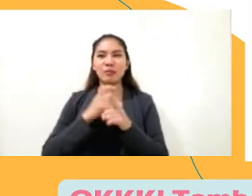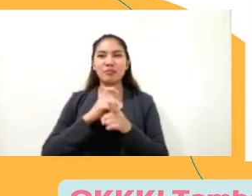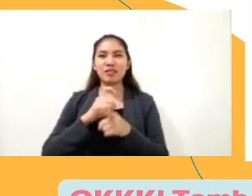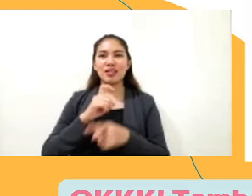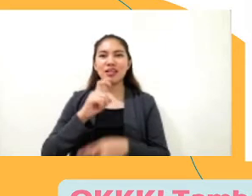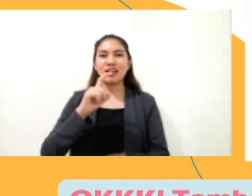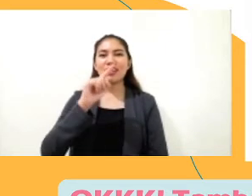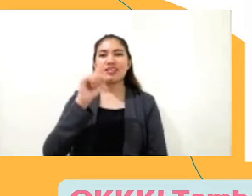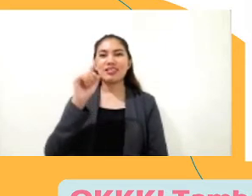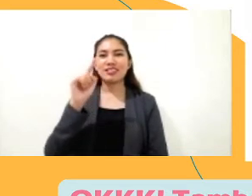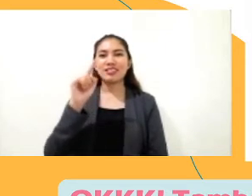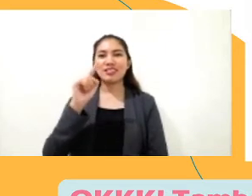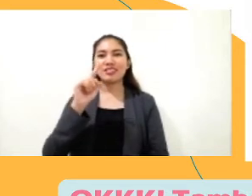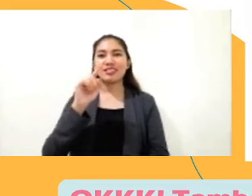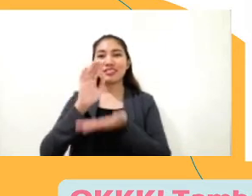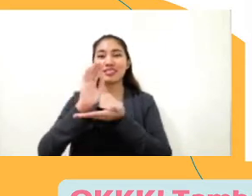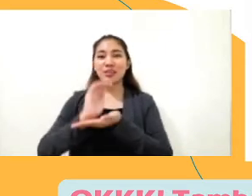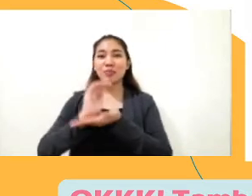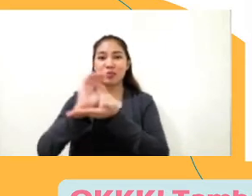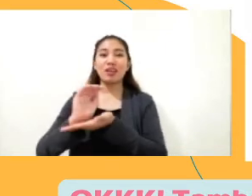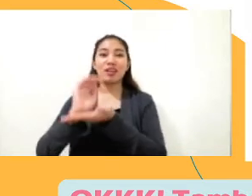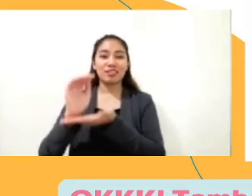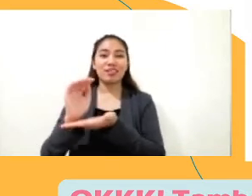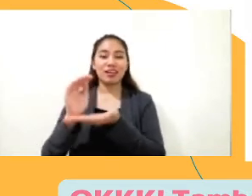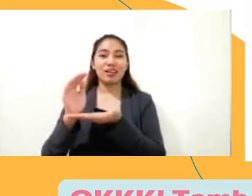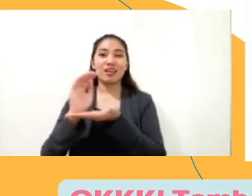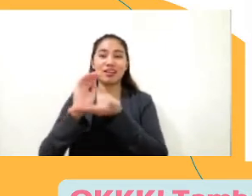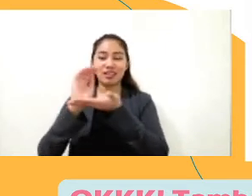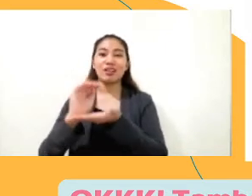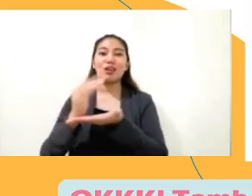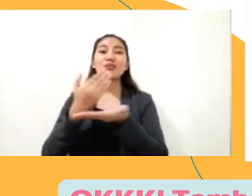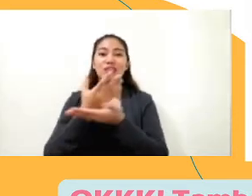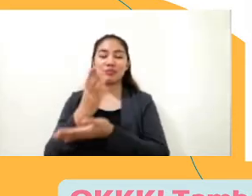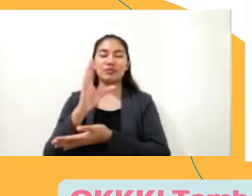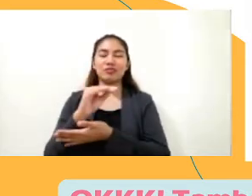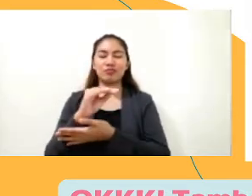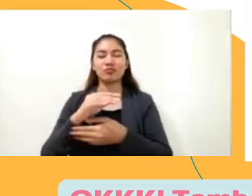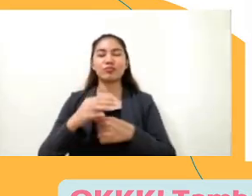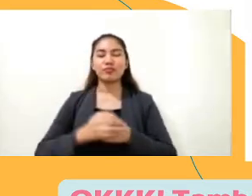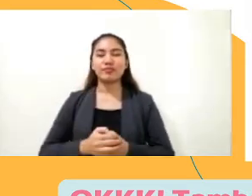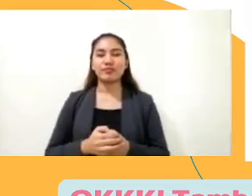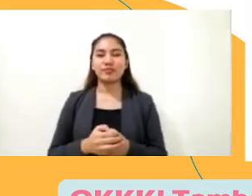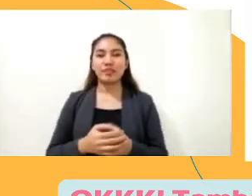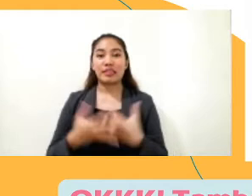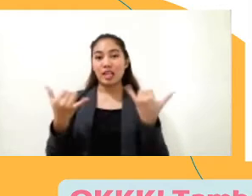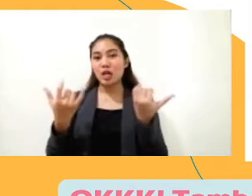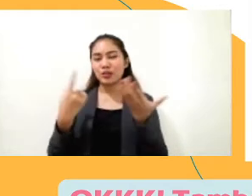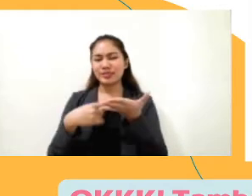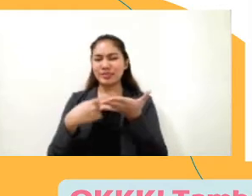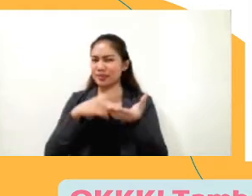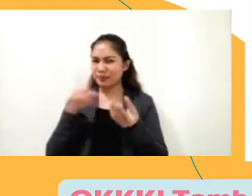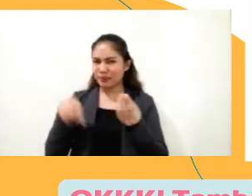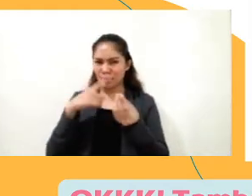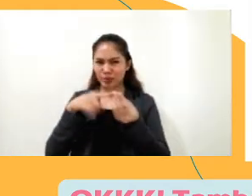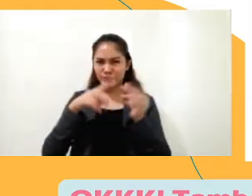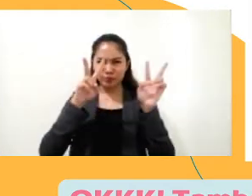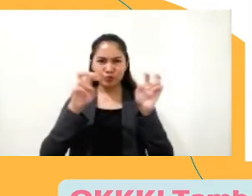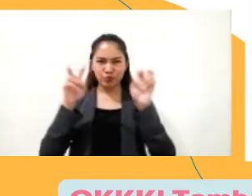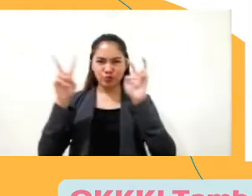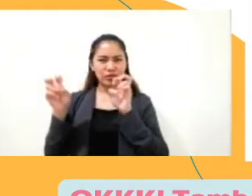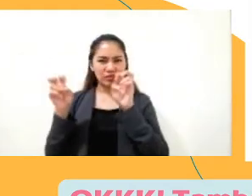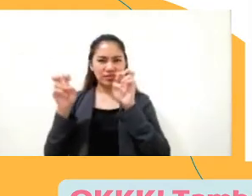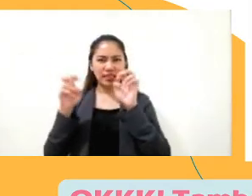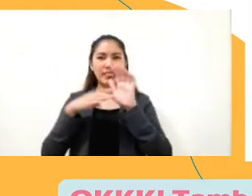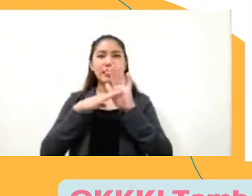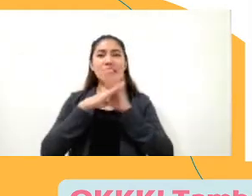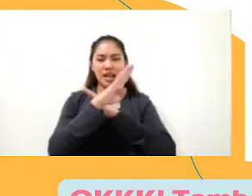tardes. Magandang hapon sa lahat. So pag-uusapan natin ngayon yung tungkol sa pagyabong o yung